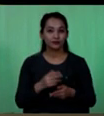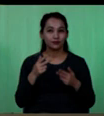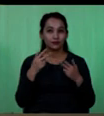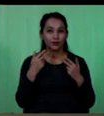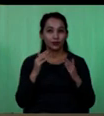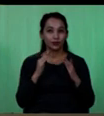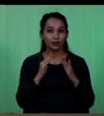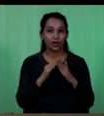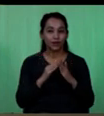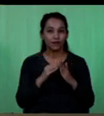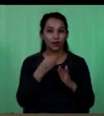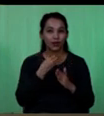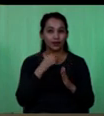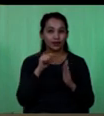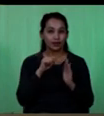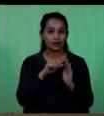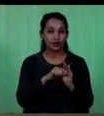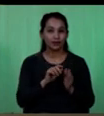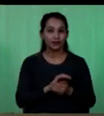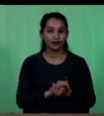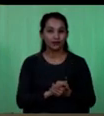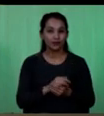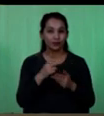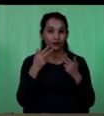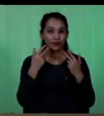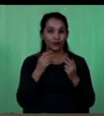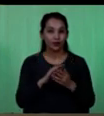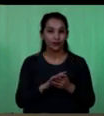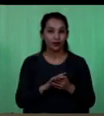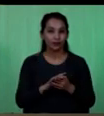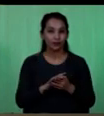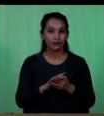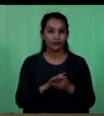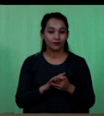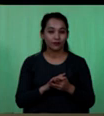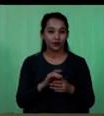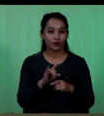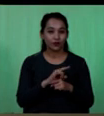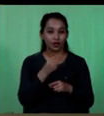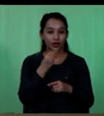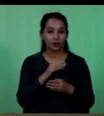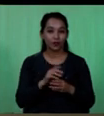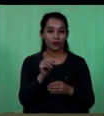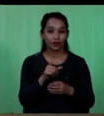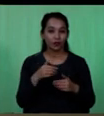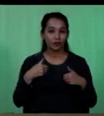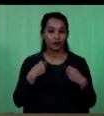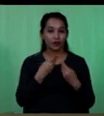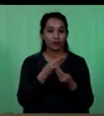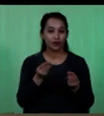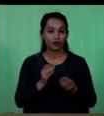Mushuklar uy hayvoni hisoblanadi. Mushuklar kemiruvchilarni yeb, insonga foyda